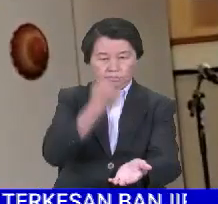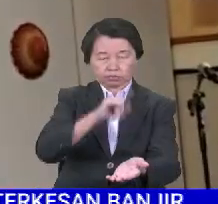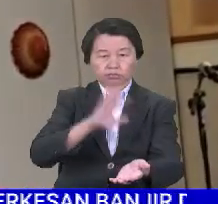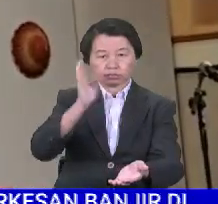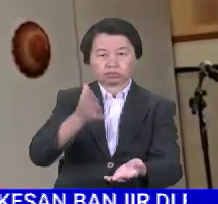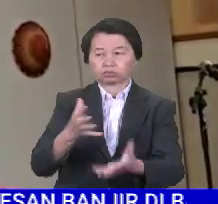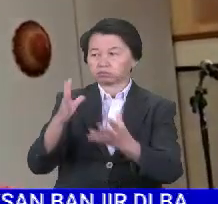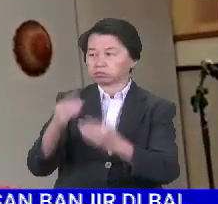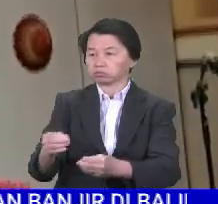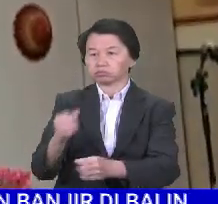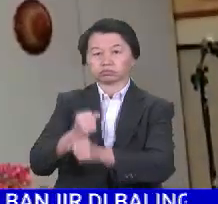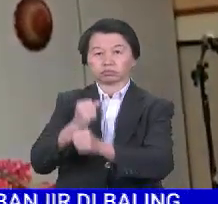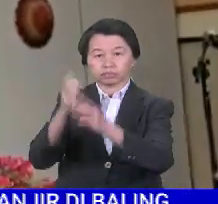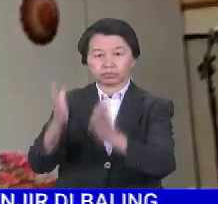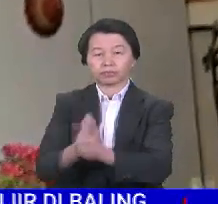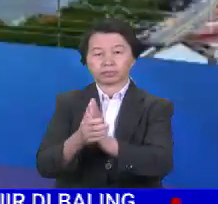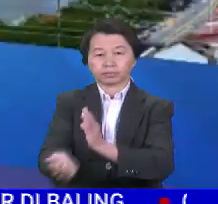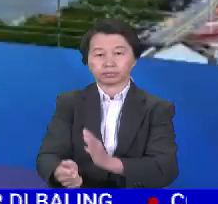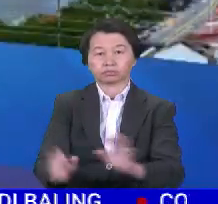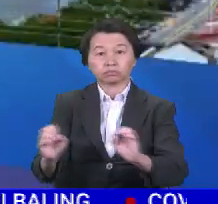mengatasi kekurangan pekerja mahir.